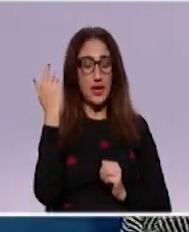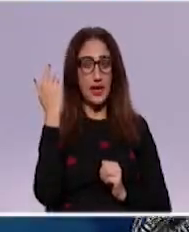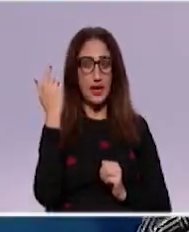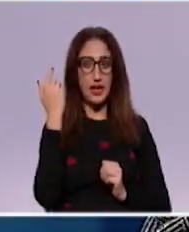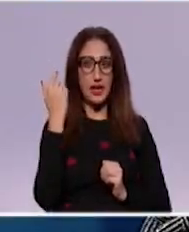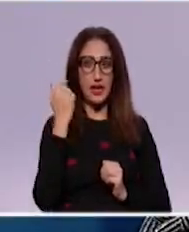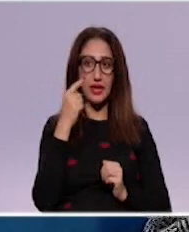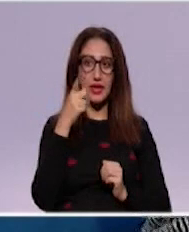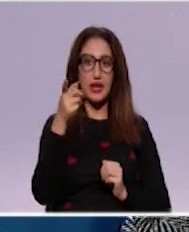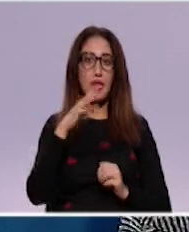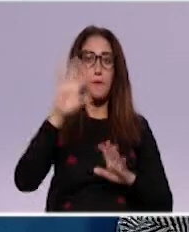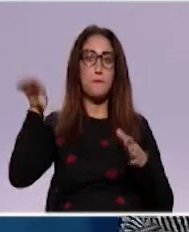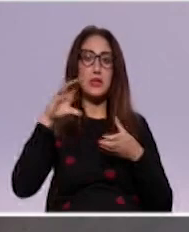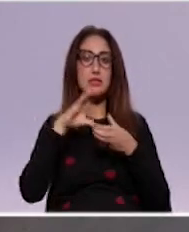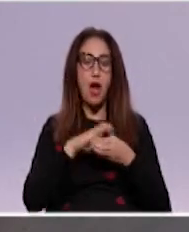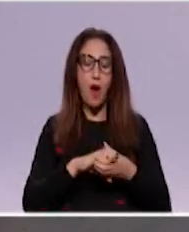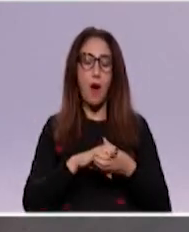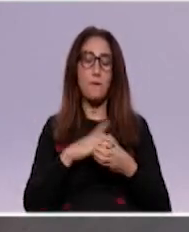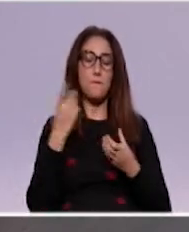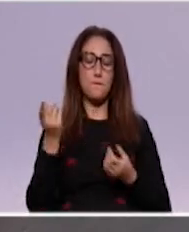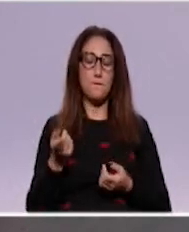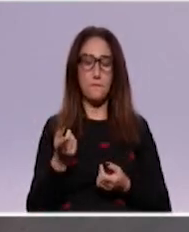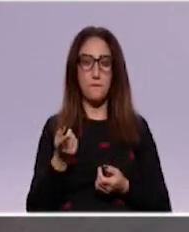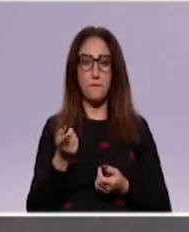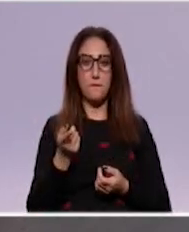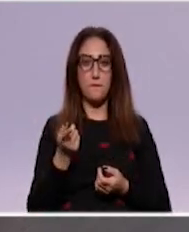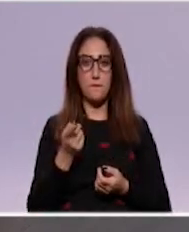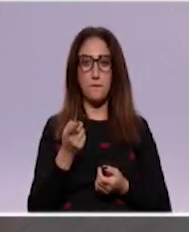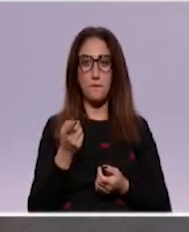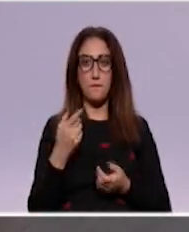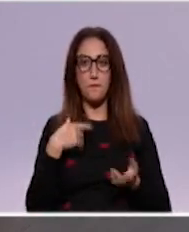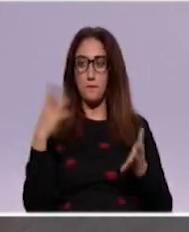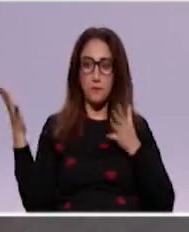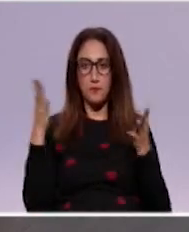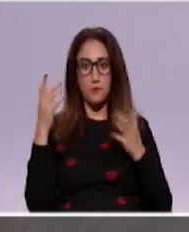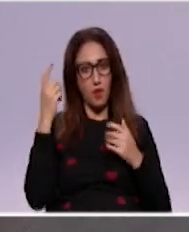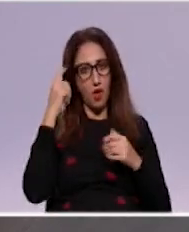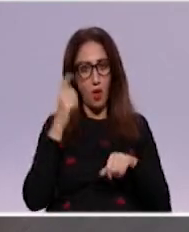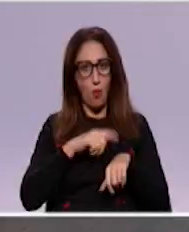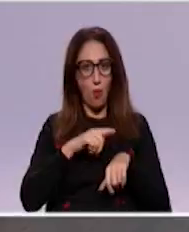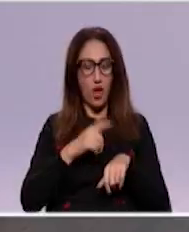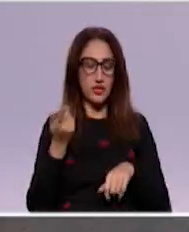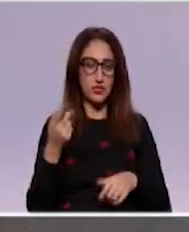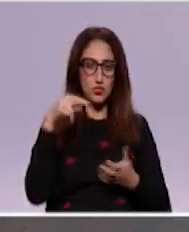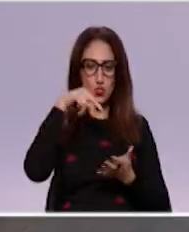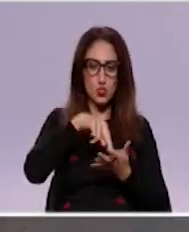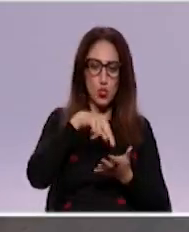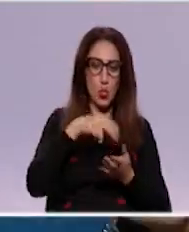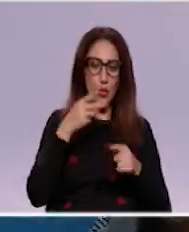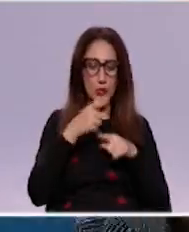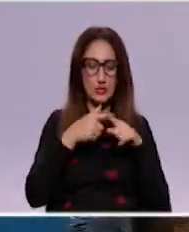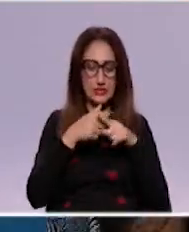في الشله في الجيرل فريند وفي مش عارف ايه، هسيب ده كله واروح اتغدى بالشوكه والسكينه ملهاش معنى يعني بالنسبه لي